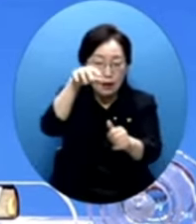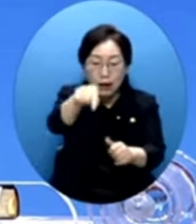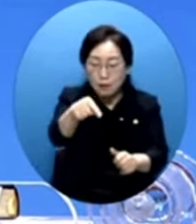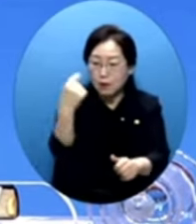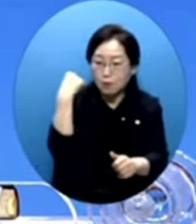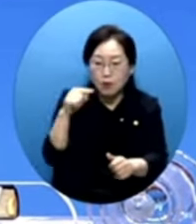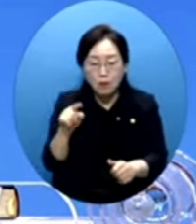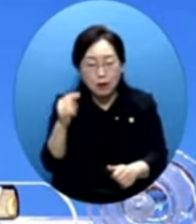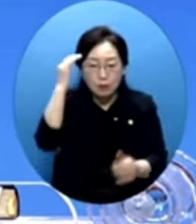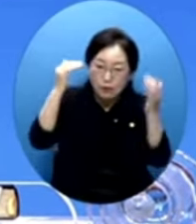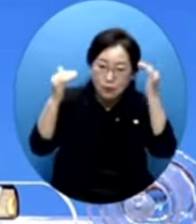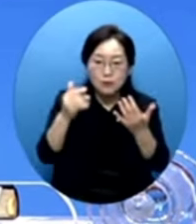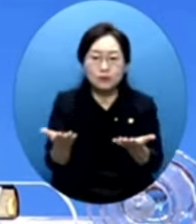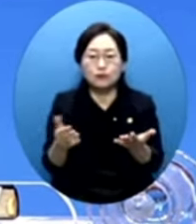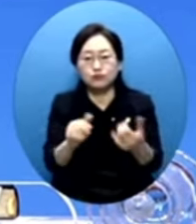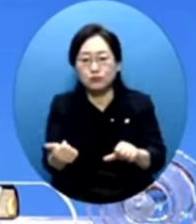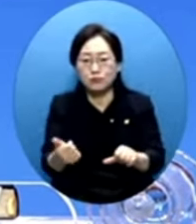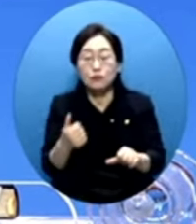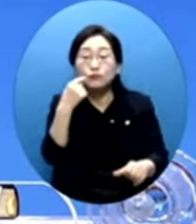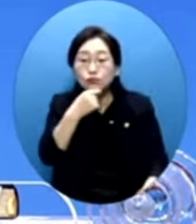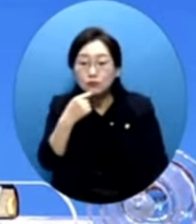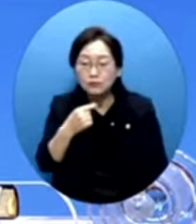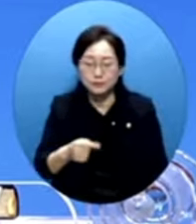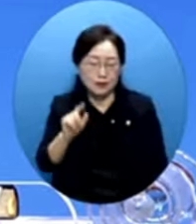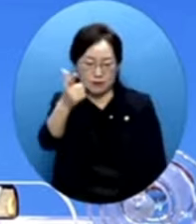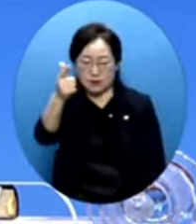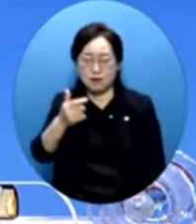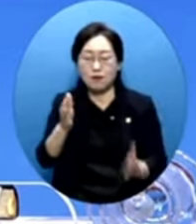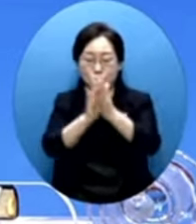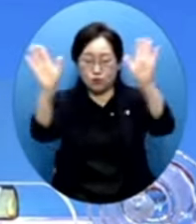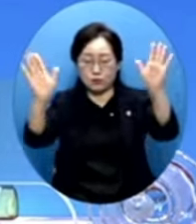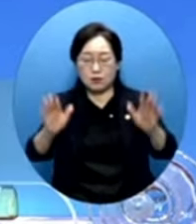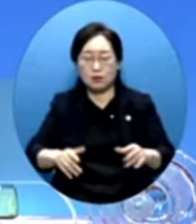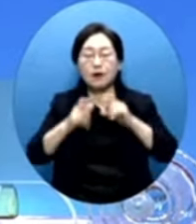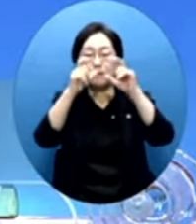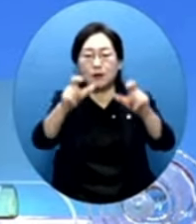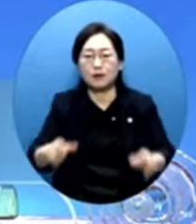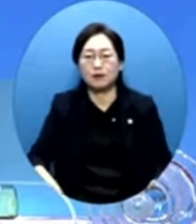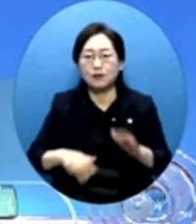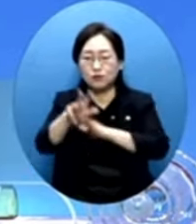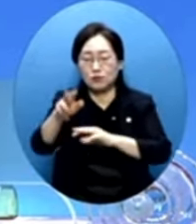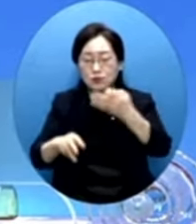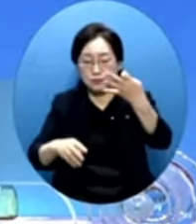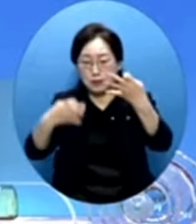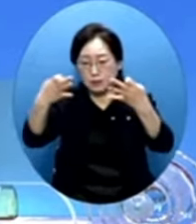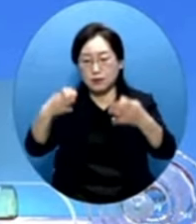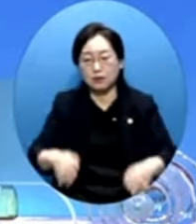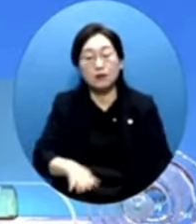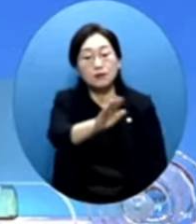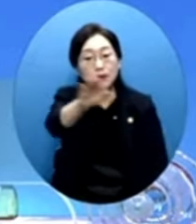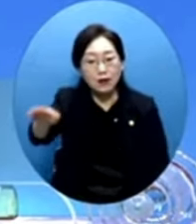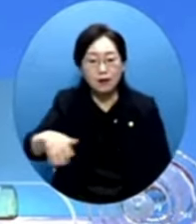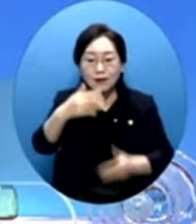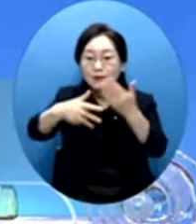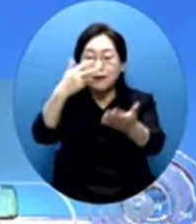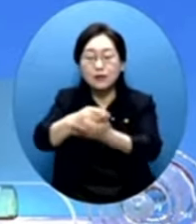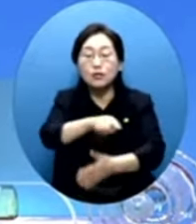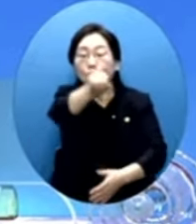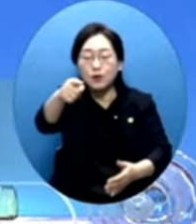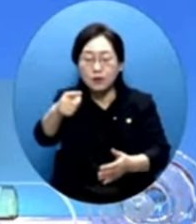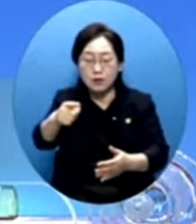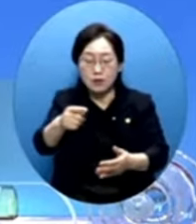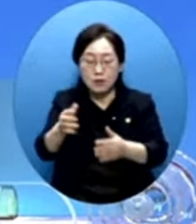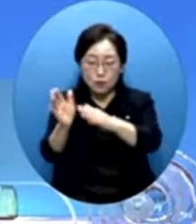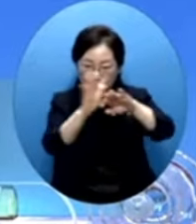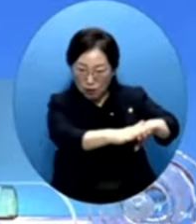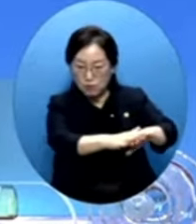되었구나 그때 모세가 담대 외칩니다 출교 14장 14절입니다께서 너희를 위하여 싸우시리니 너희는